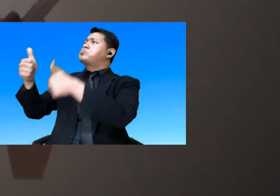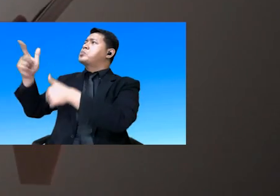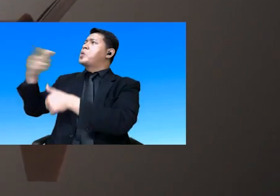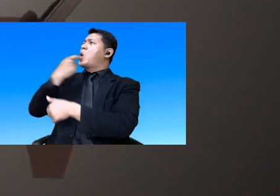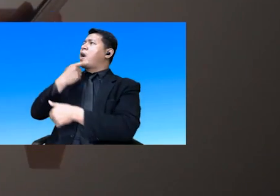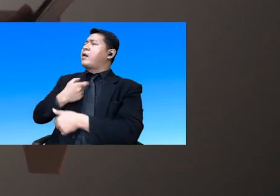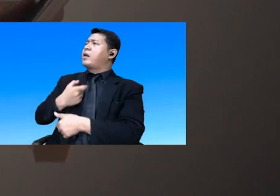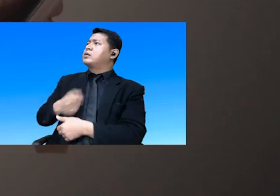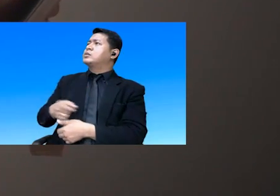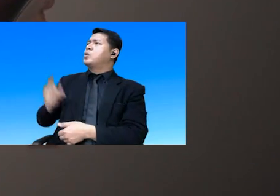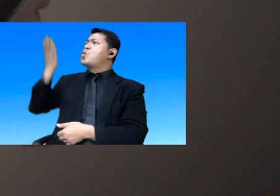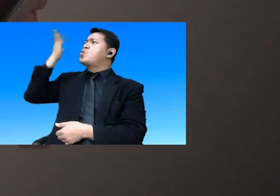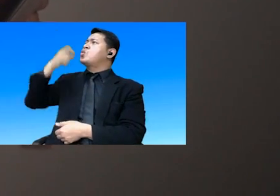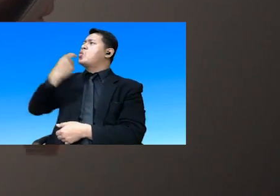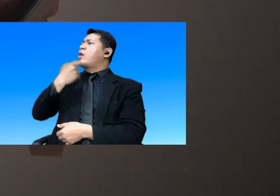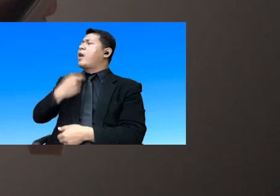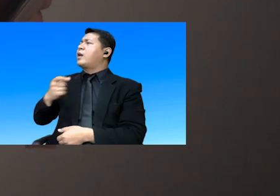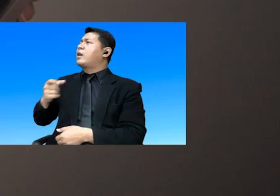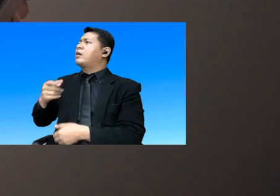Emangnya opung ngapain dulu?